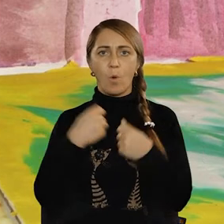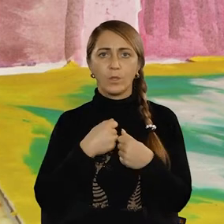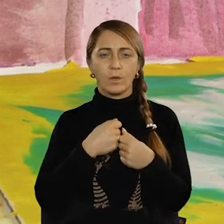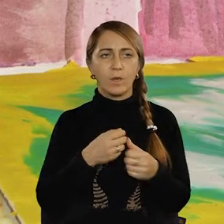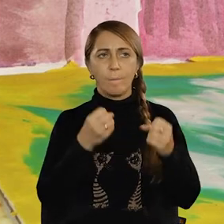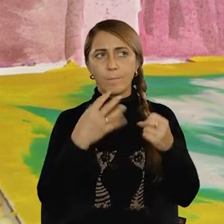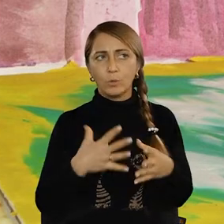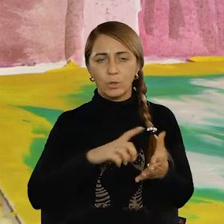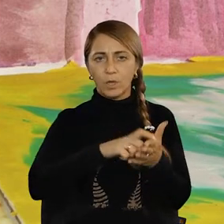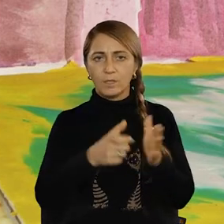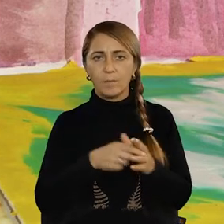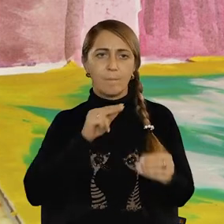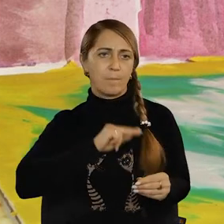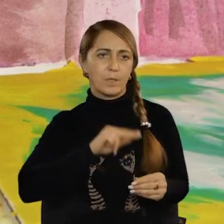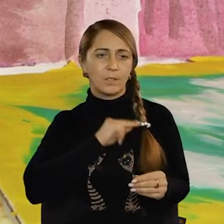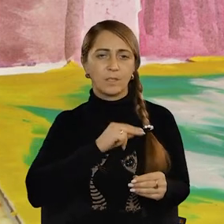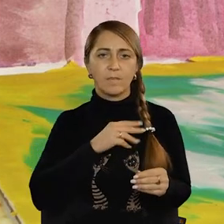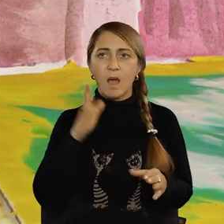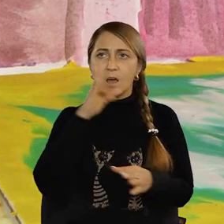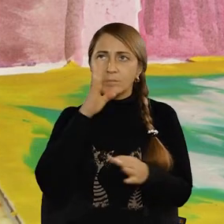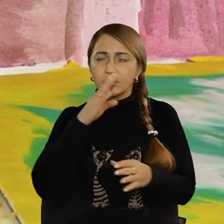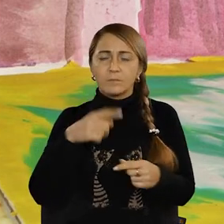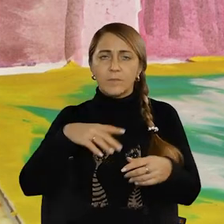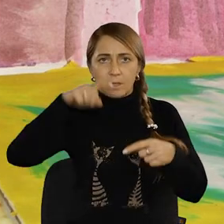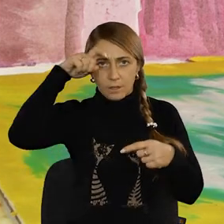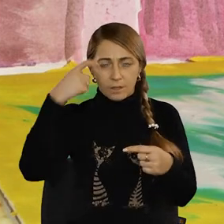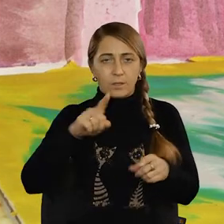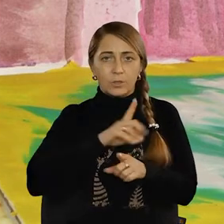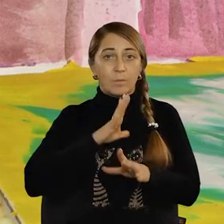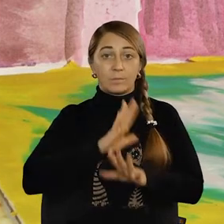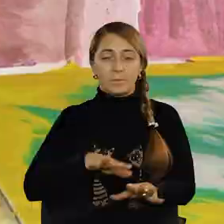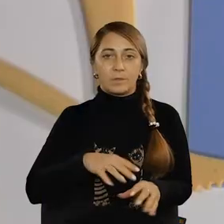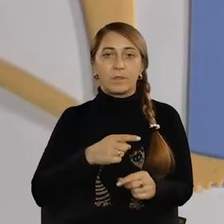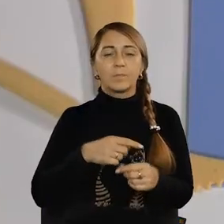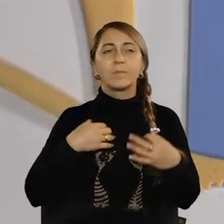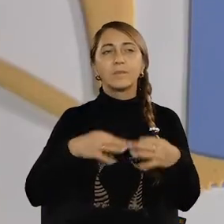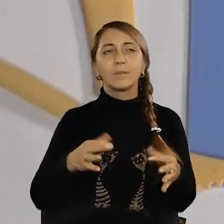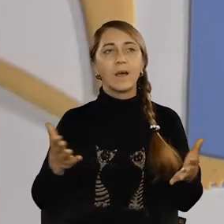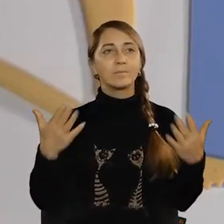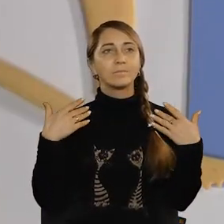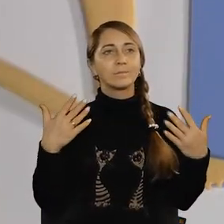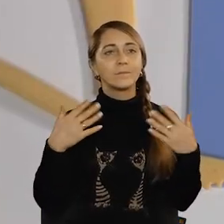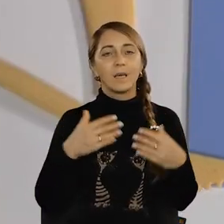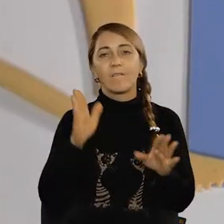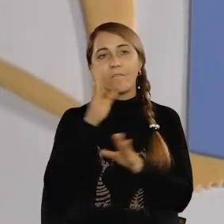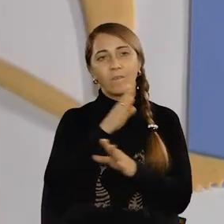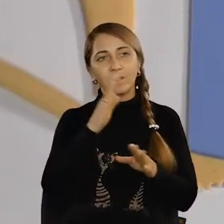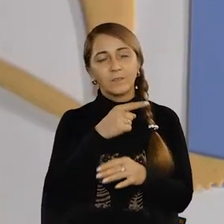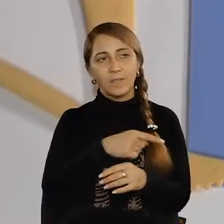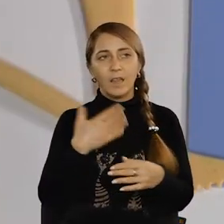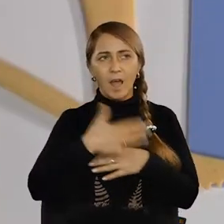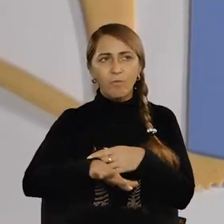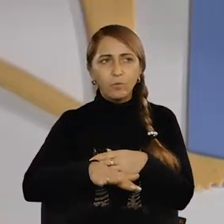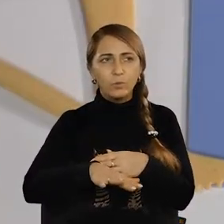У просторих залах працював кондиціонер, тому ми одразу відчули віяння прохолодного повітря, адже